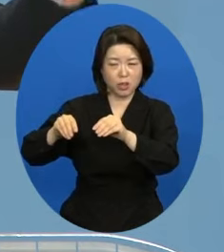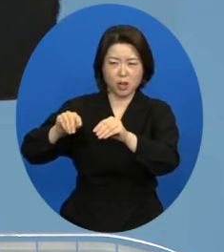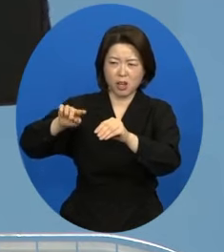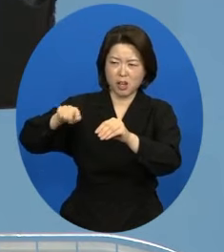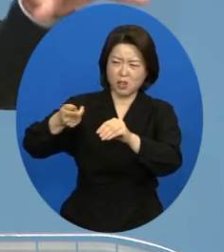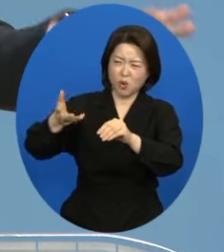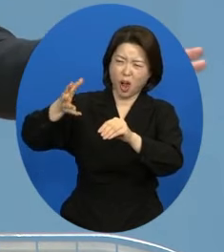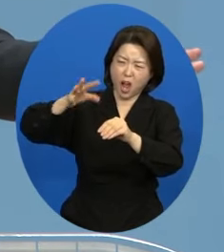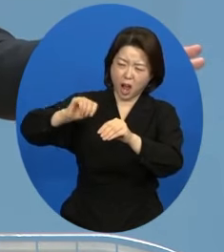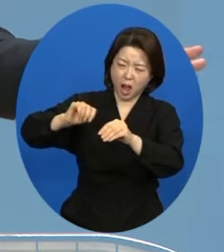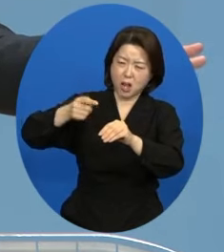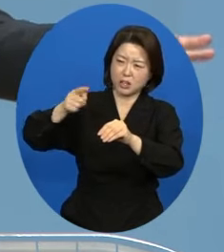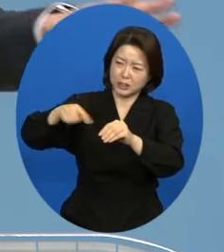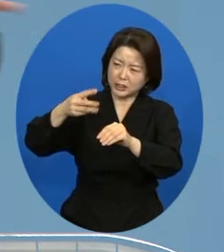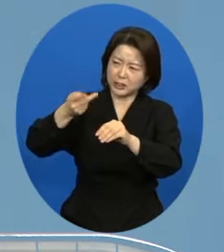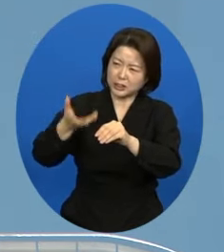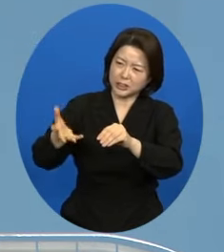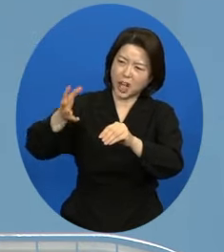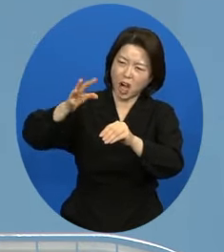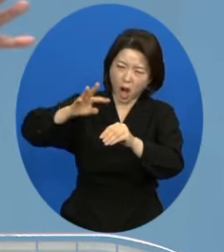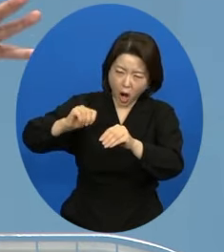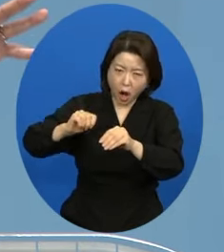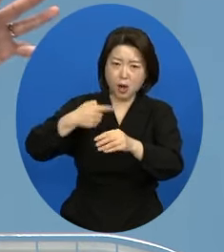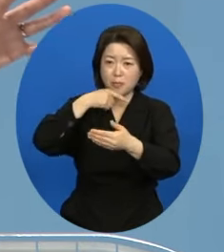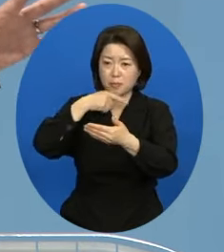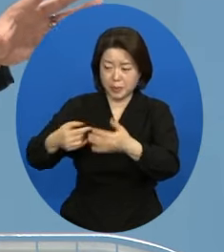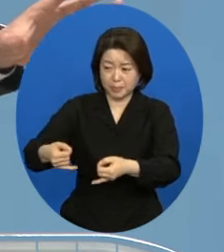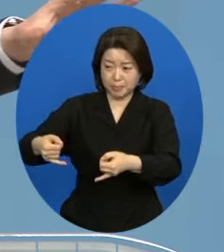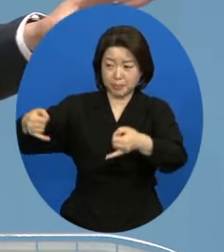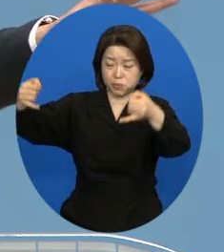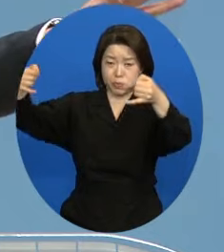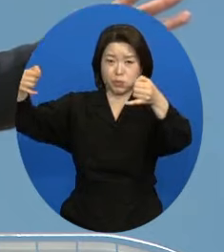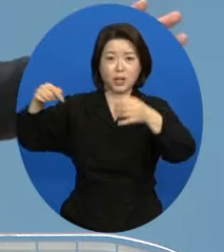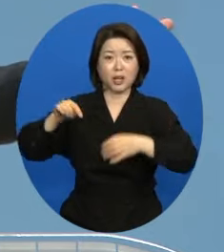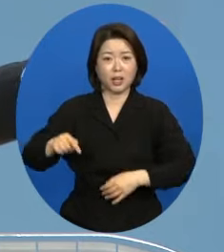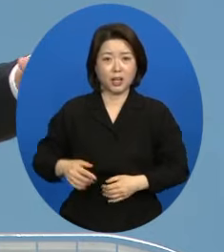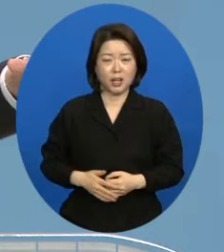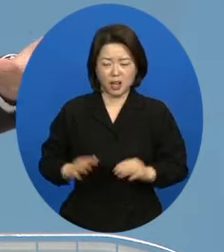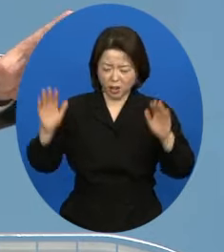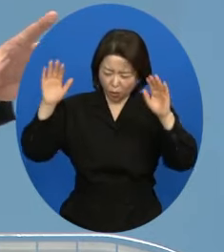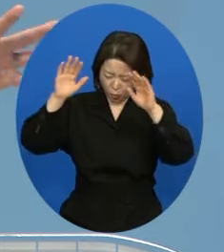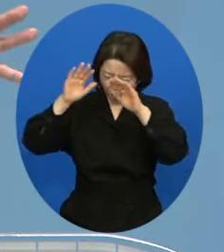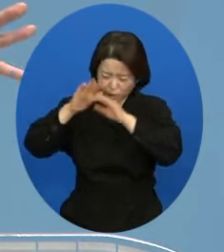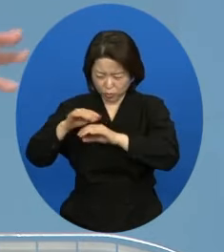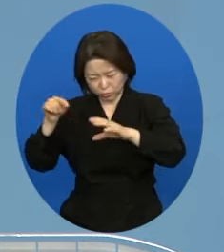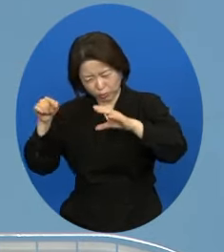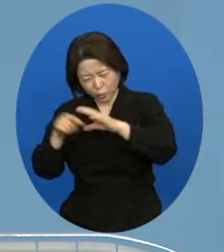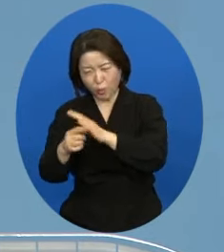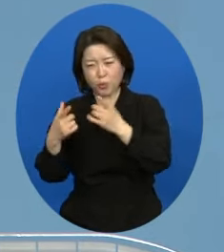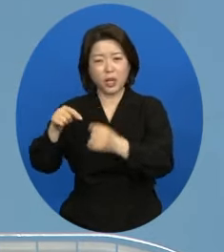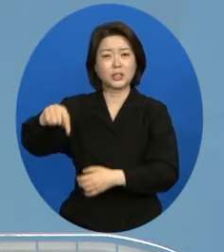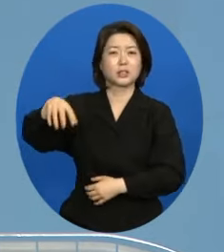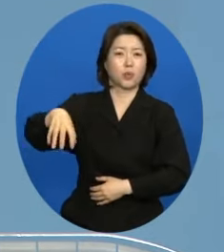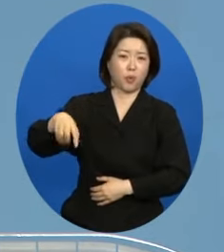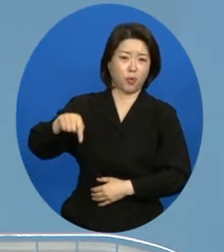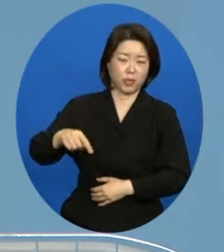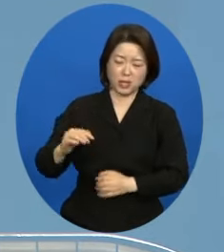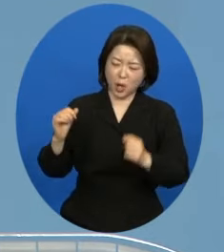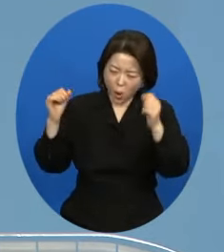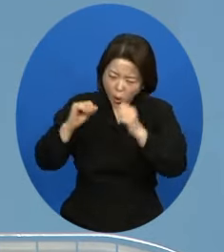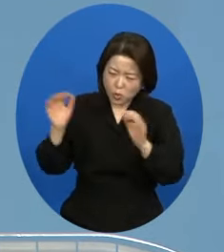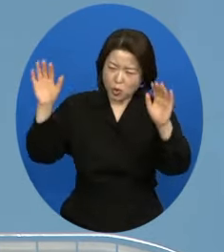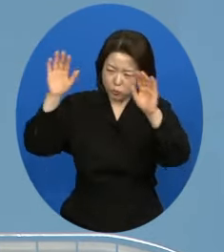빚이 있었습니다 이것은 시한 카타콤과 같은 그런 어두운 동굴과 같은 곳이었어요 추웠습니다